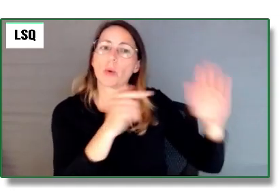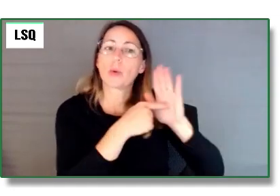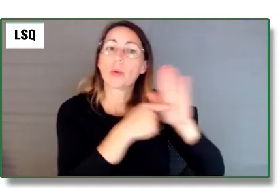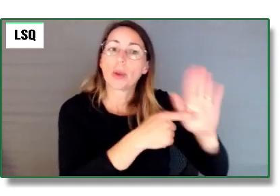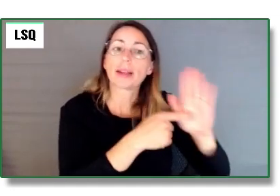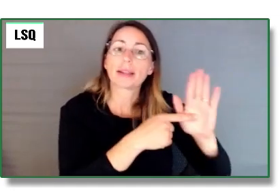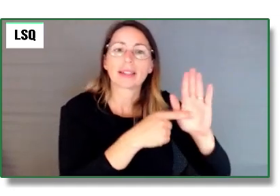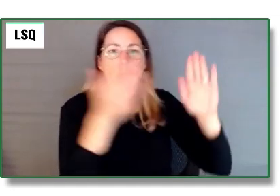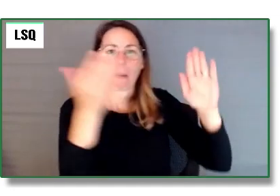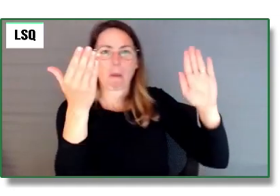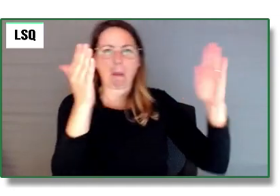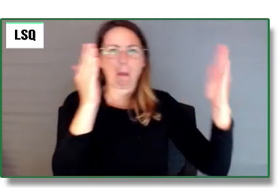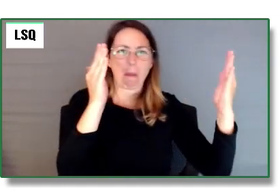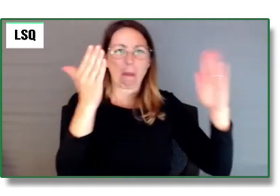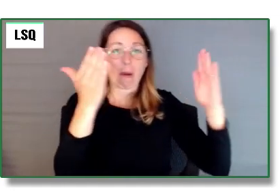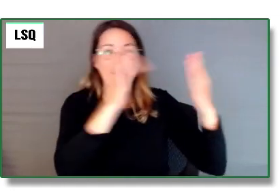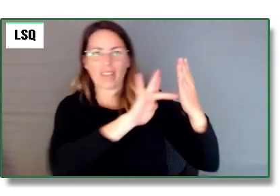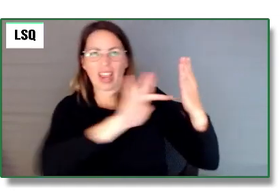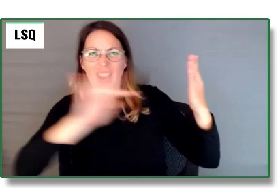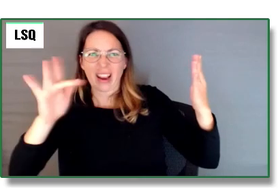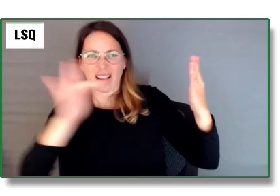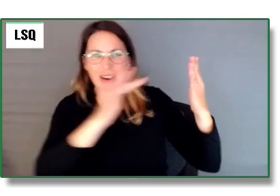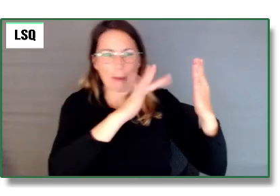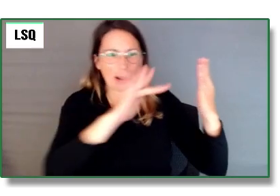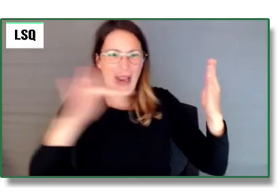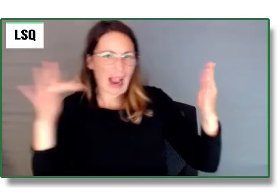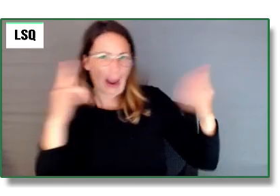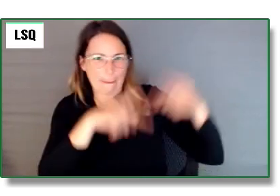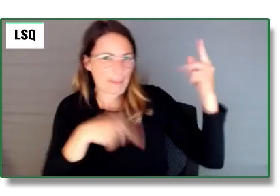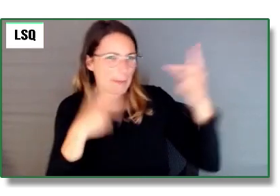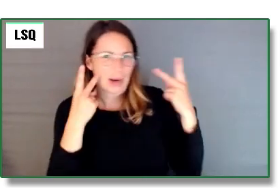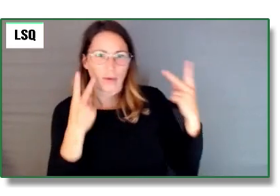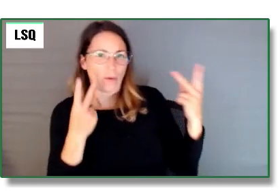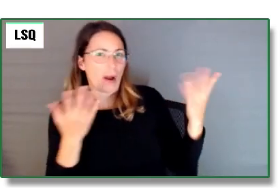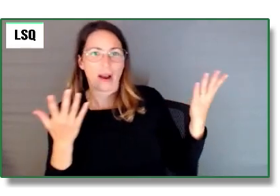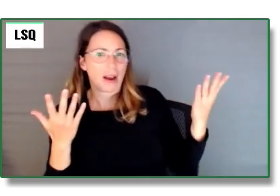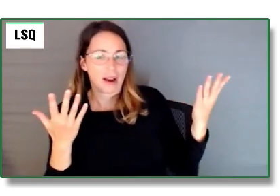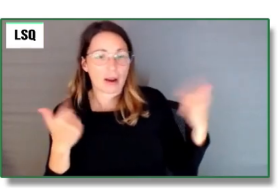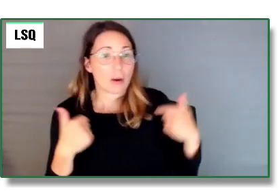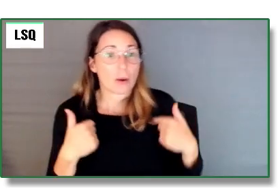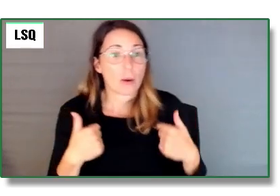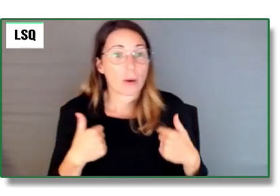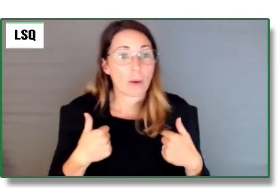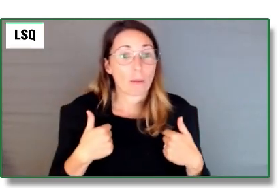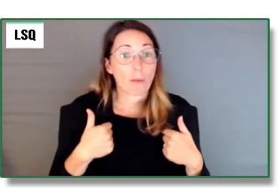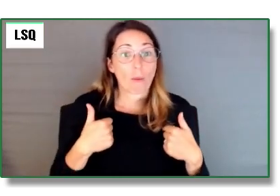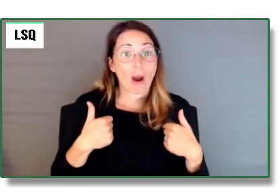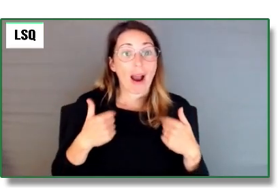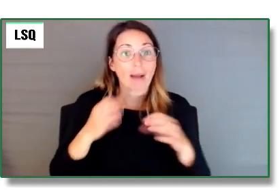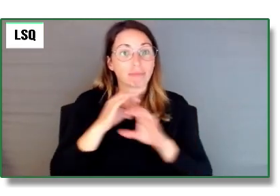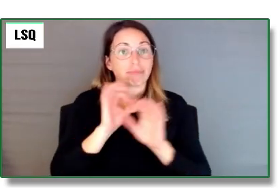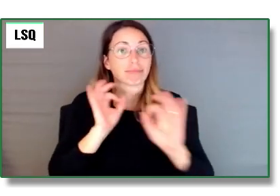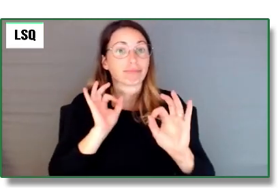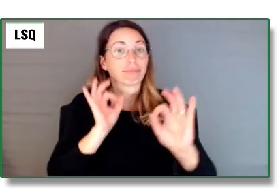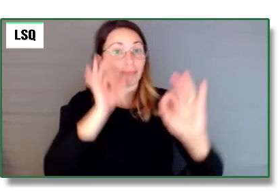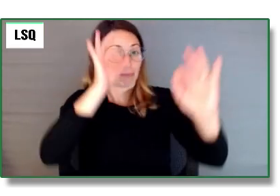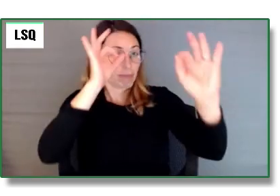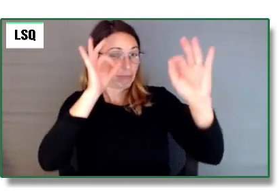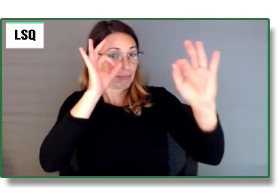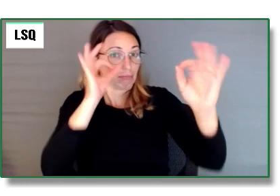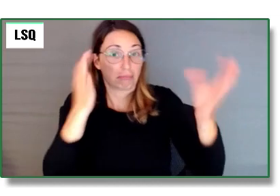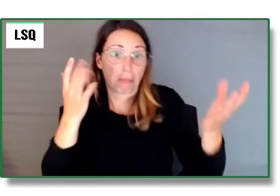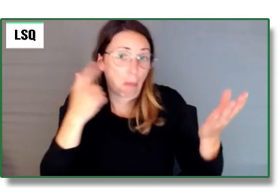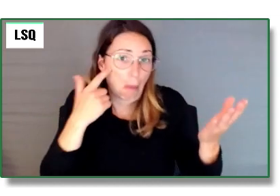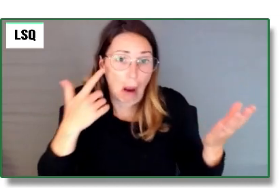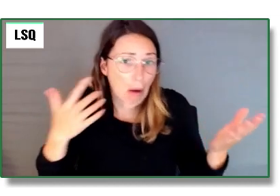ou éblouissants. Je ne pense jamais à prendre mon fidèle télescope monoculaire avec moi pour une sortie sociale et souvent la distance